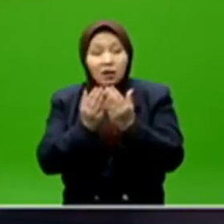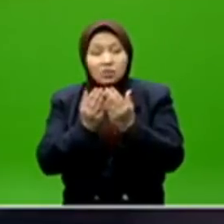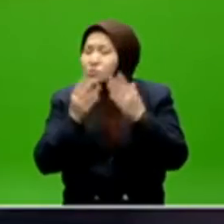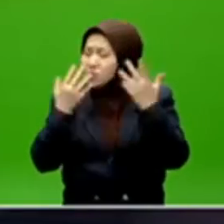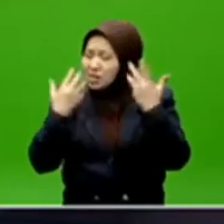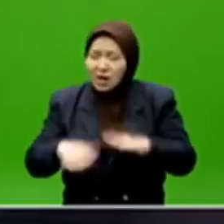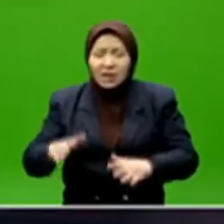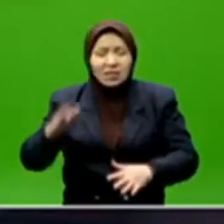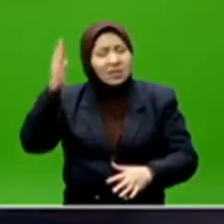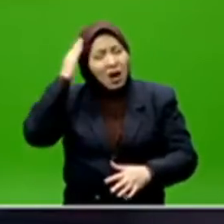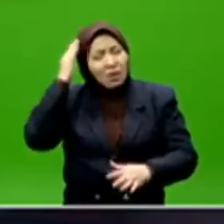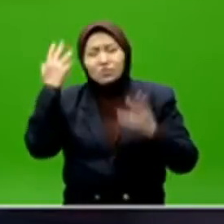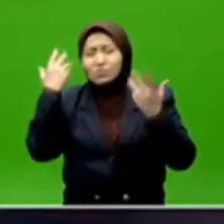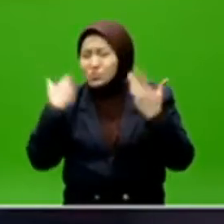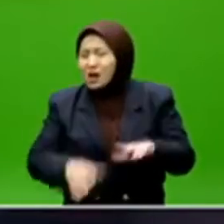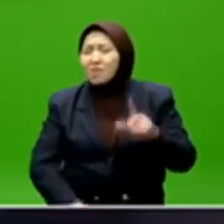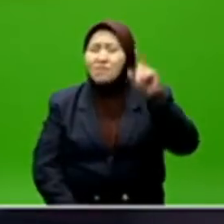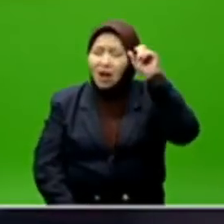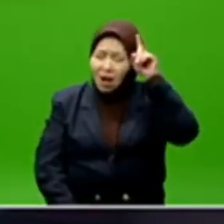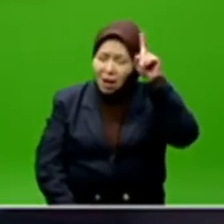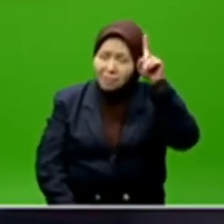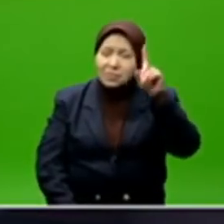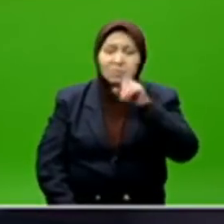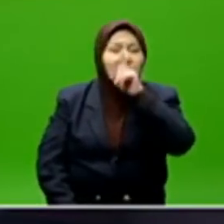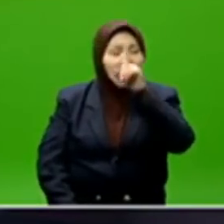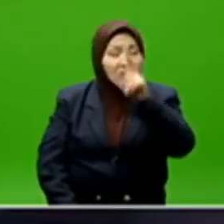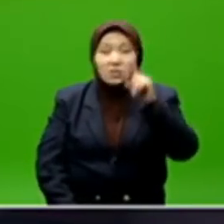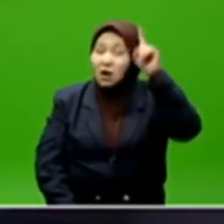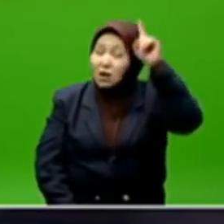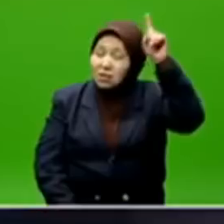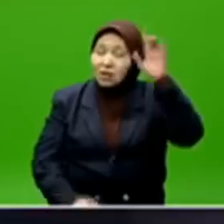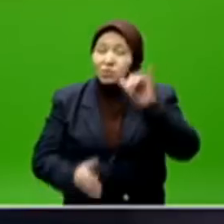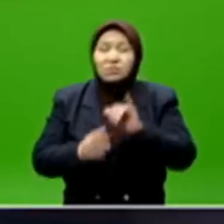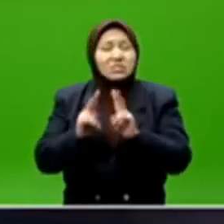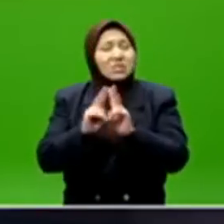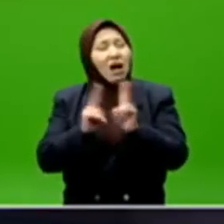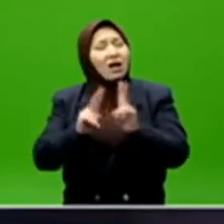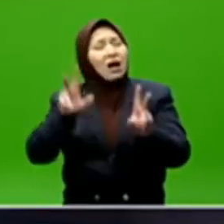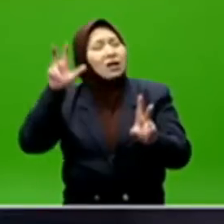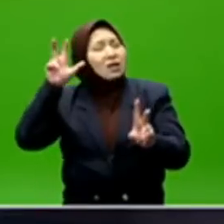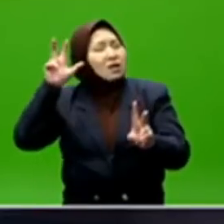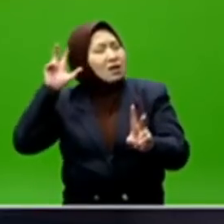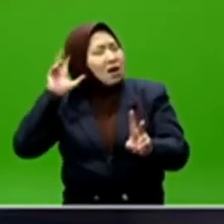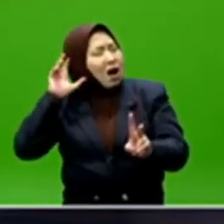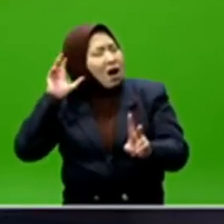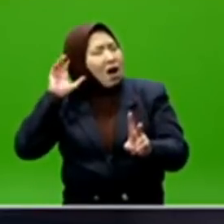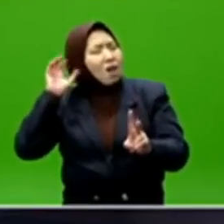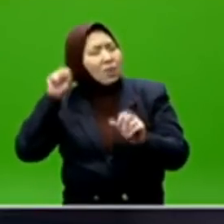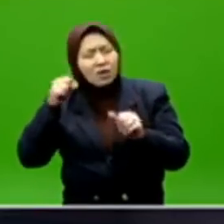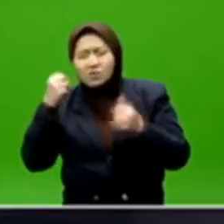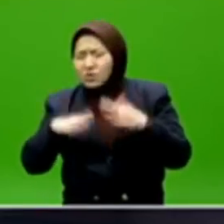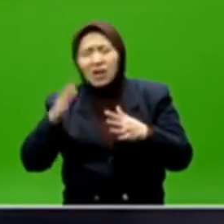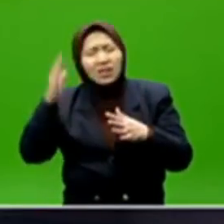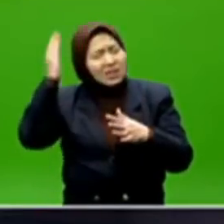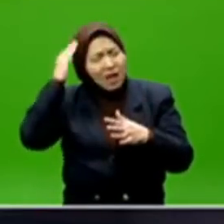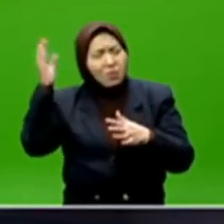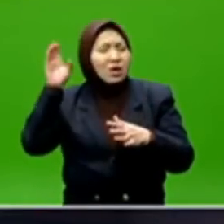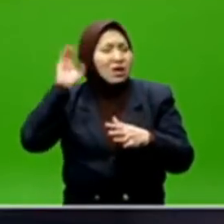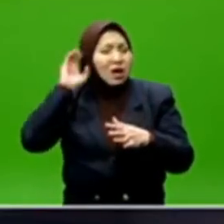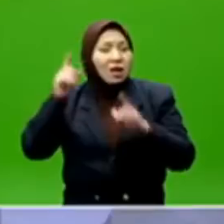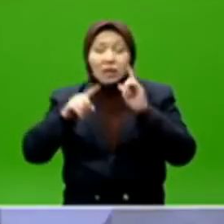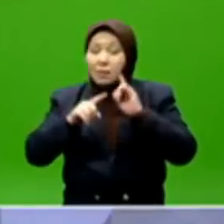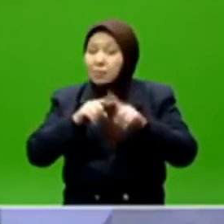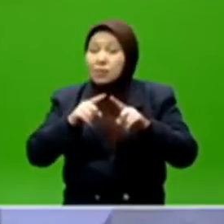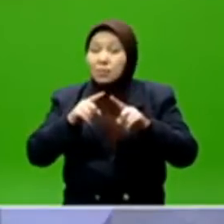dah, dah faham dah bahawa sebenarnya Ustaz ya, Tuhan ini amat dengar. Betul. Amat dengar, mengapa? Memang dah tahu dah dengar, tapi bila spesifik